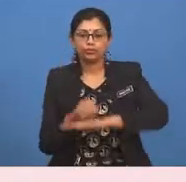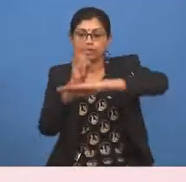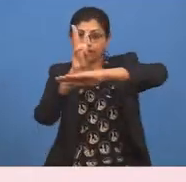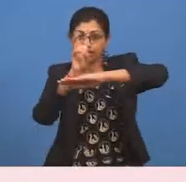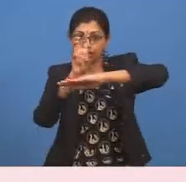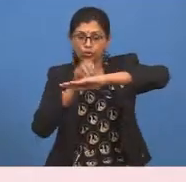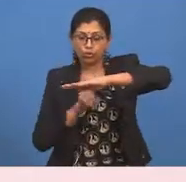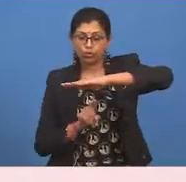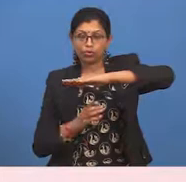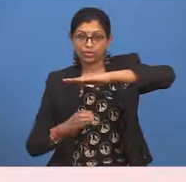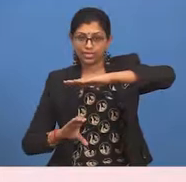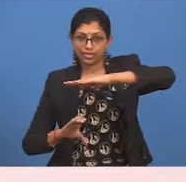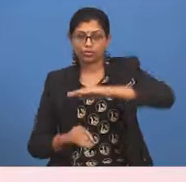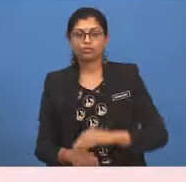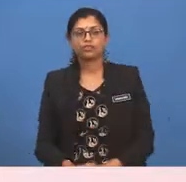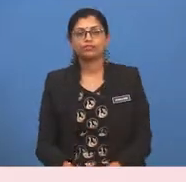60/100.